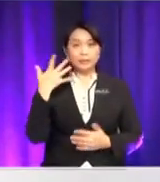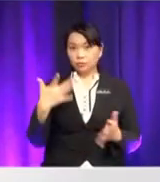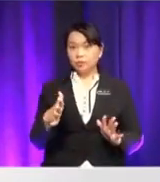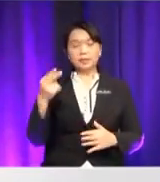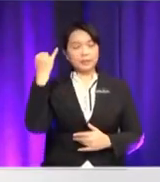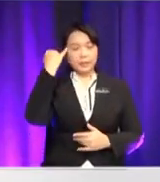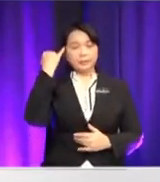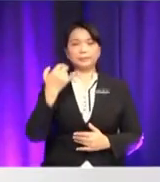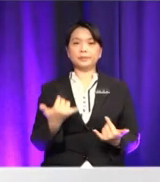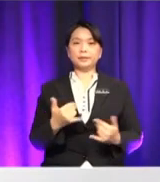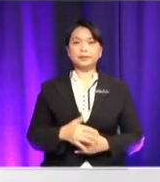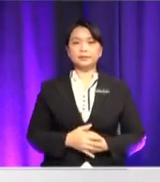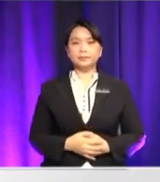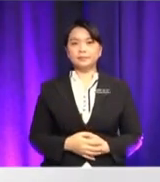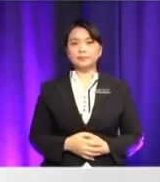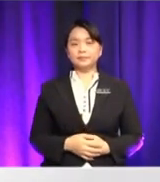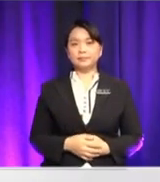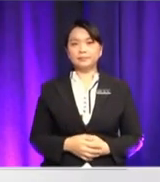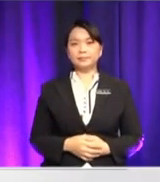imam-imam syiah